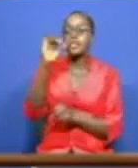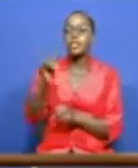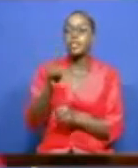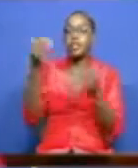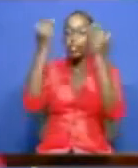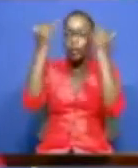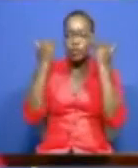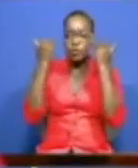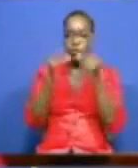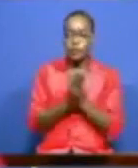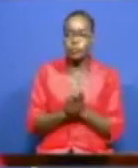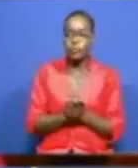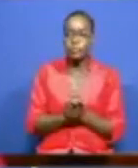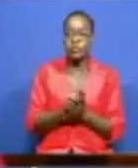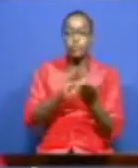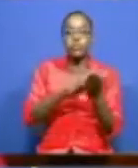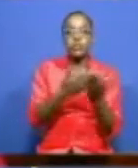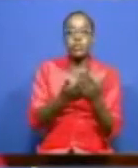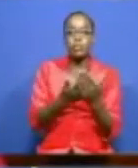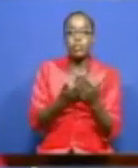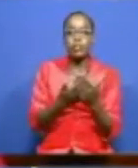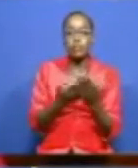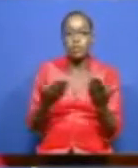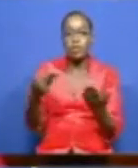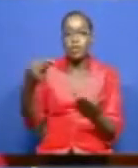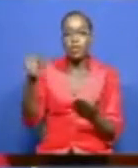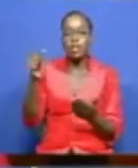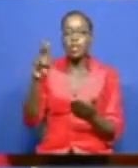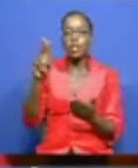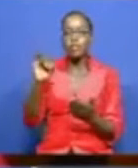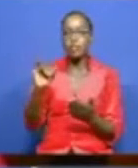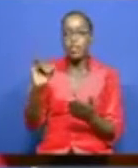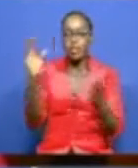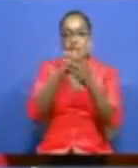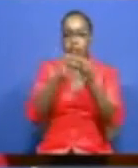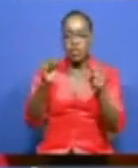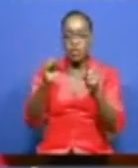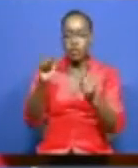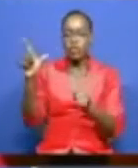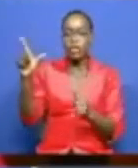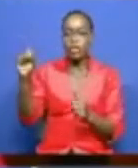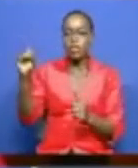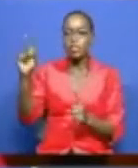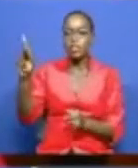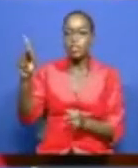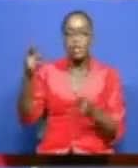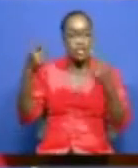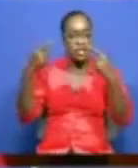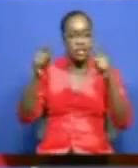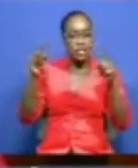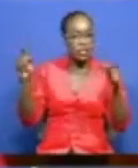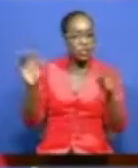mahakamani. The application by Nelson Havi, the president of the Law Society of Kenya, succeeds in its